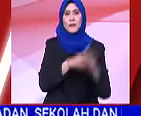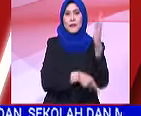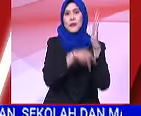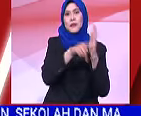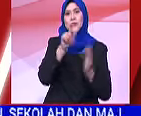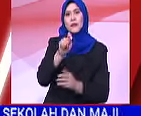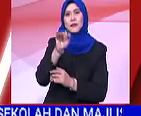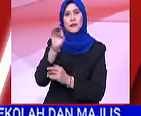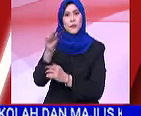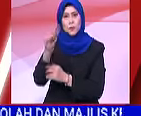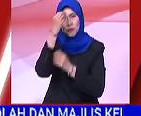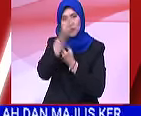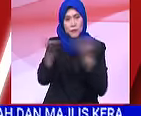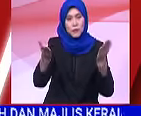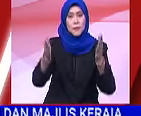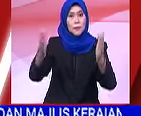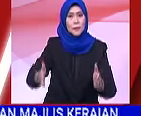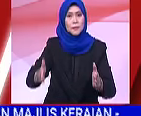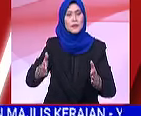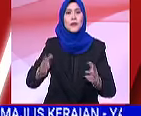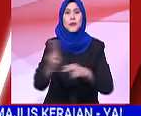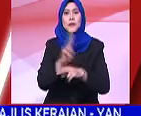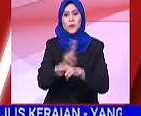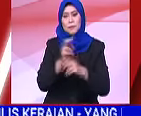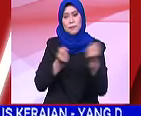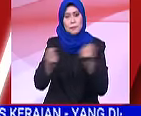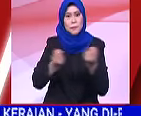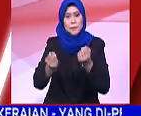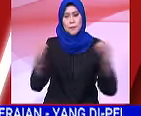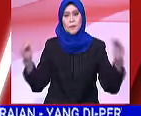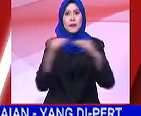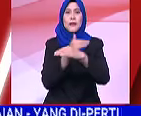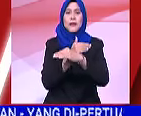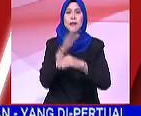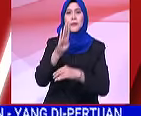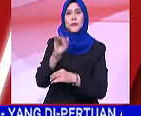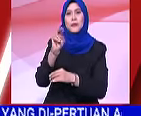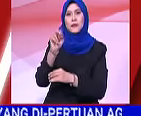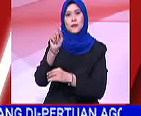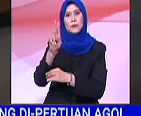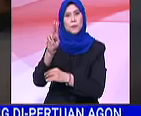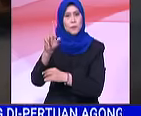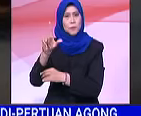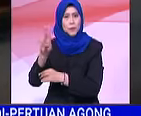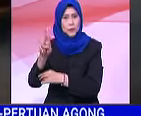Seri Tiong King Singh kepada orang ramai, khususnya kepada pengguna jalan raya di Bintulu.